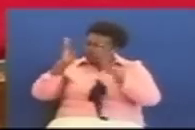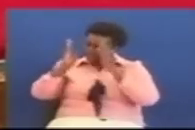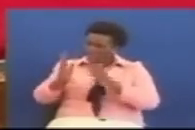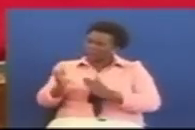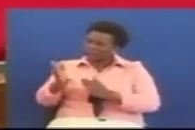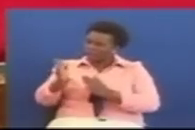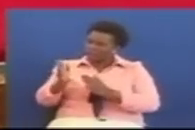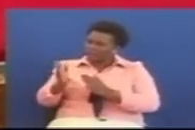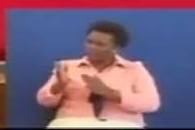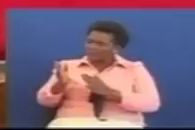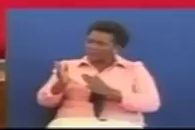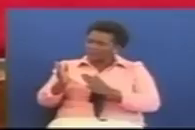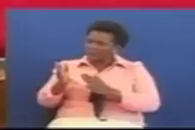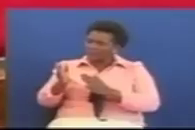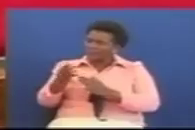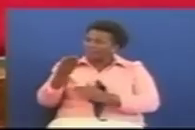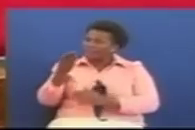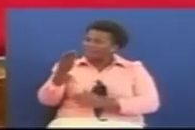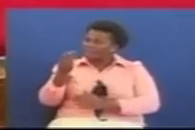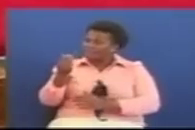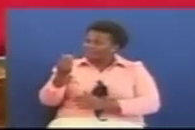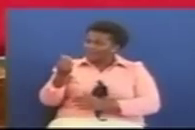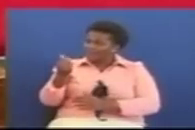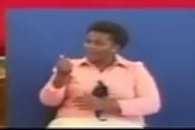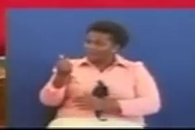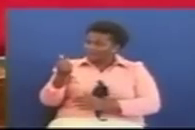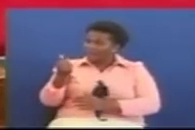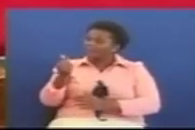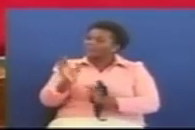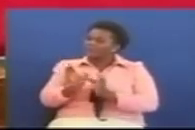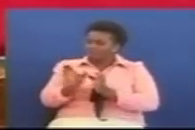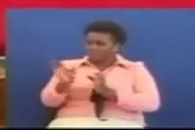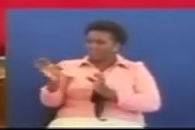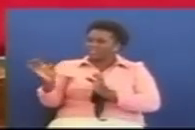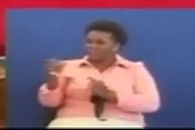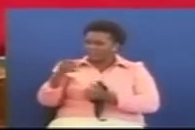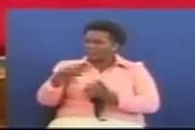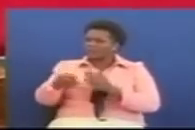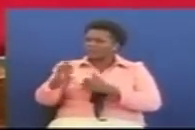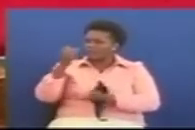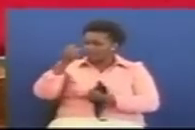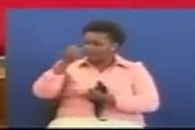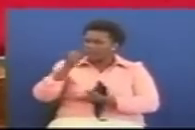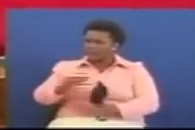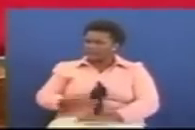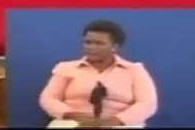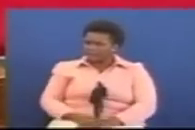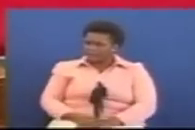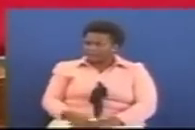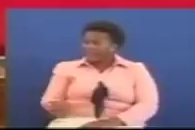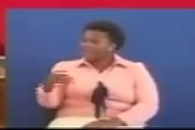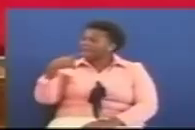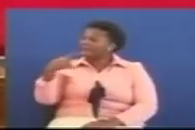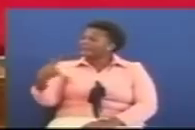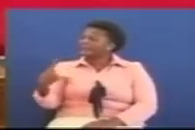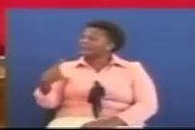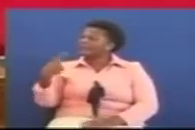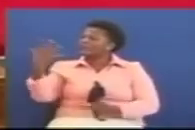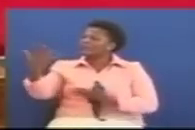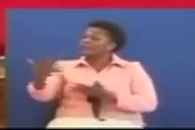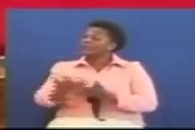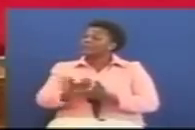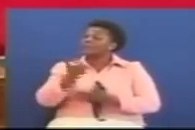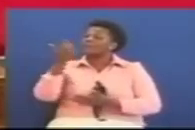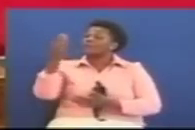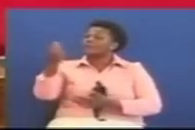mbunge kwamba pesa hizo zimetengwa. Na ninaposema upatikanaji wa pesa ni